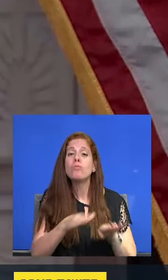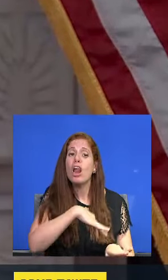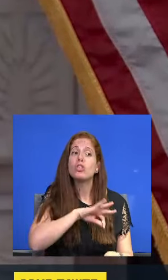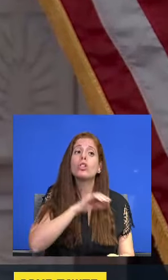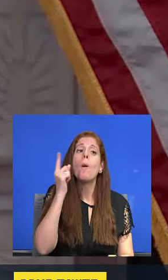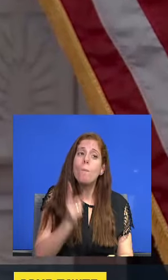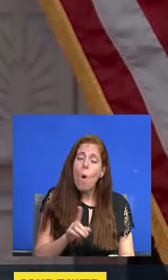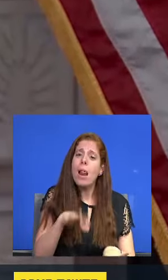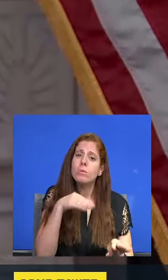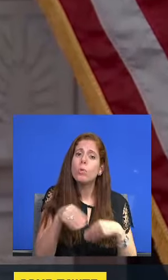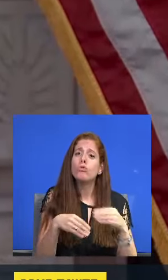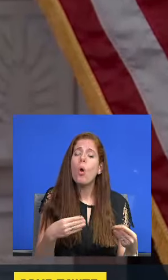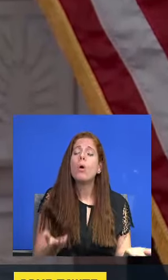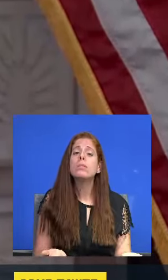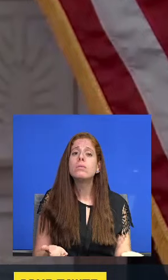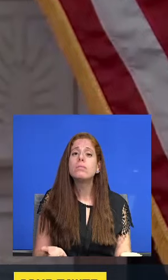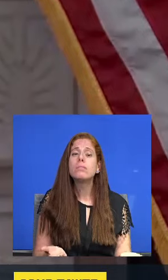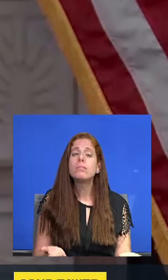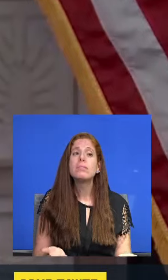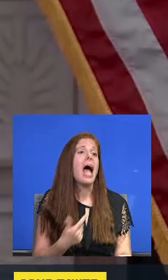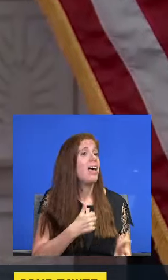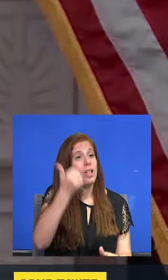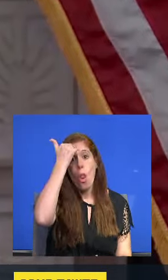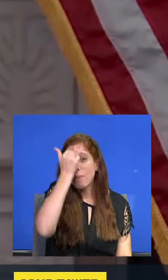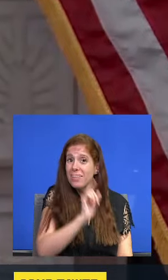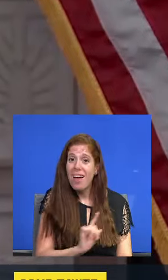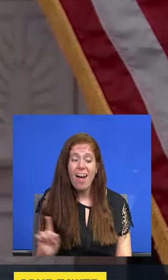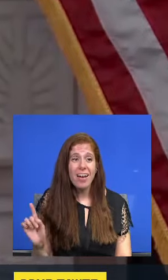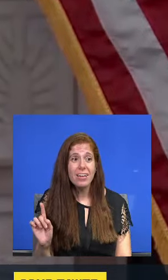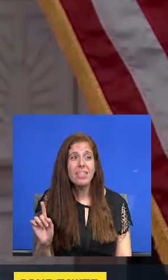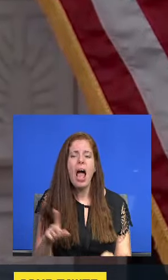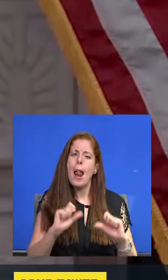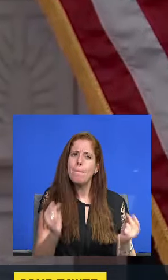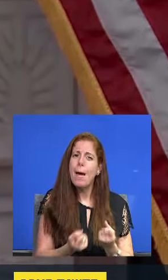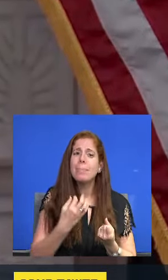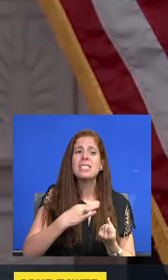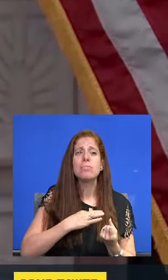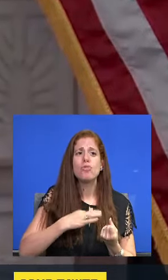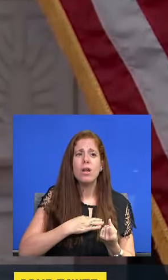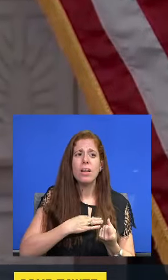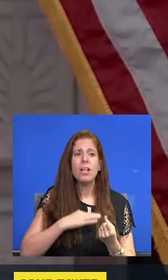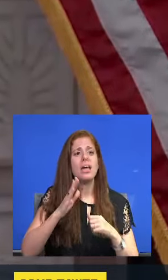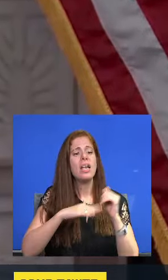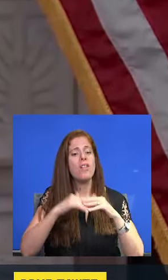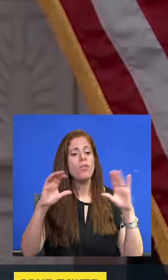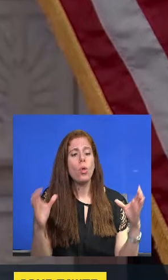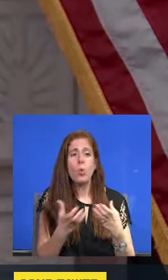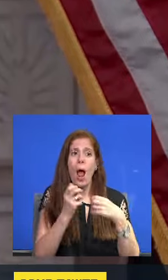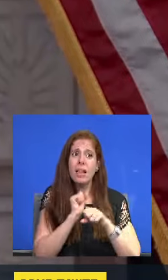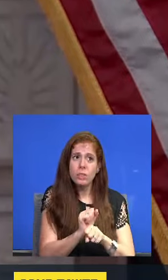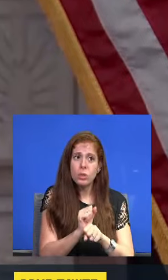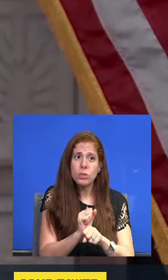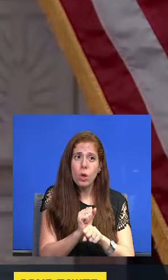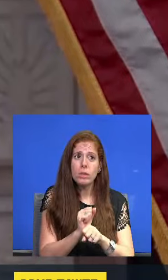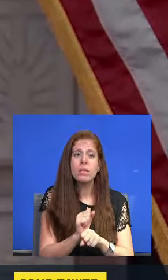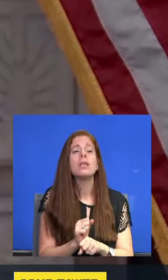find compromise. I don't regret my efforts to build coalitions and find solutions.